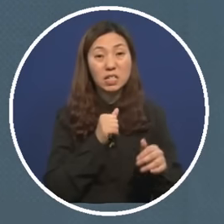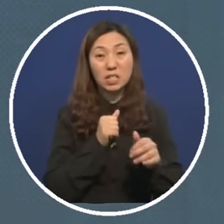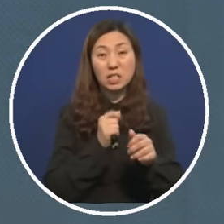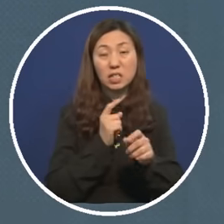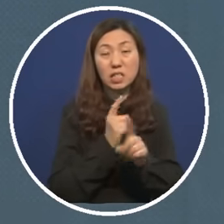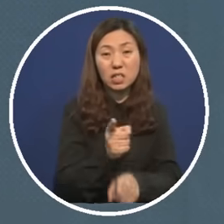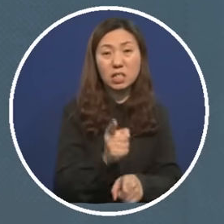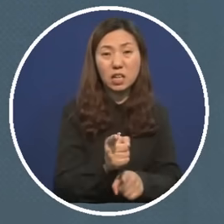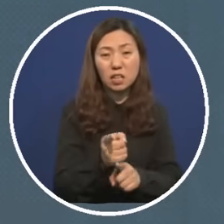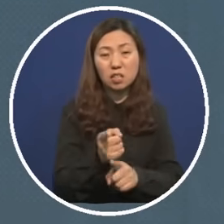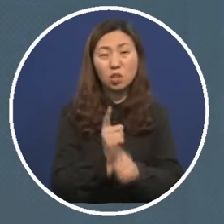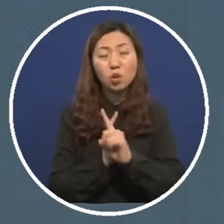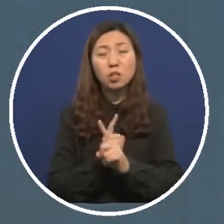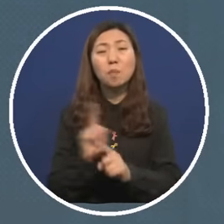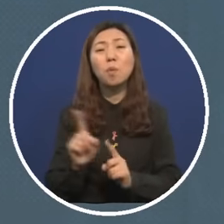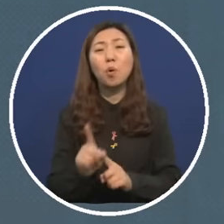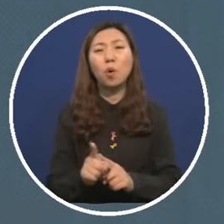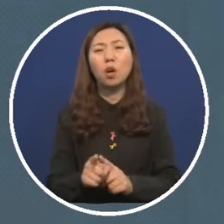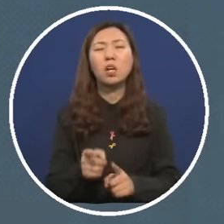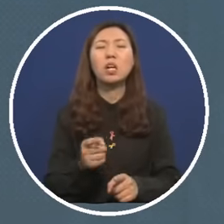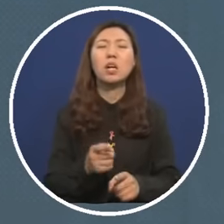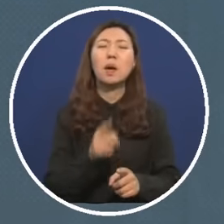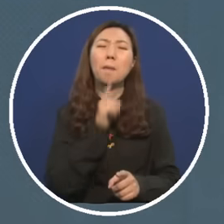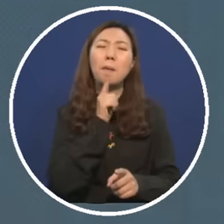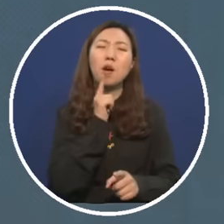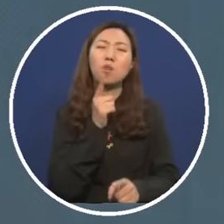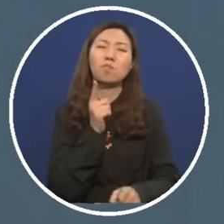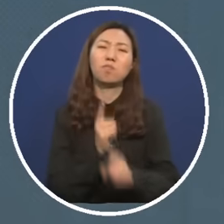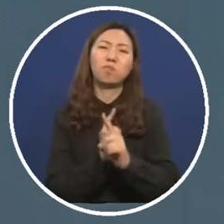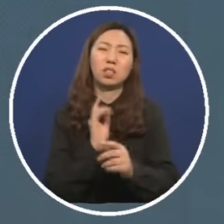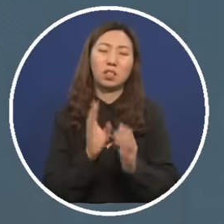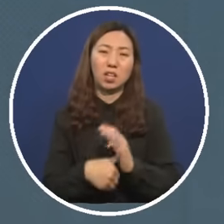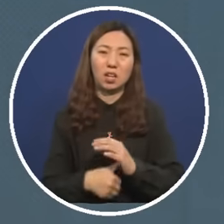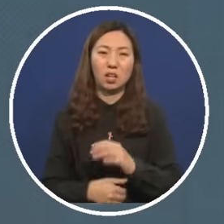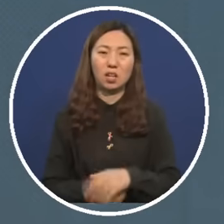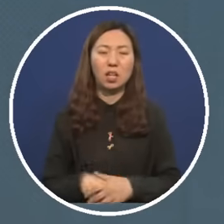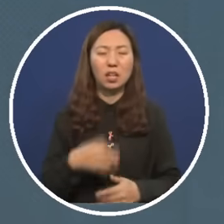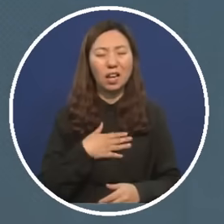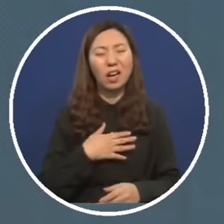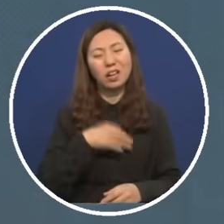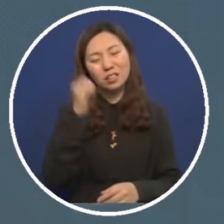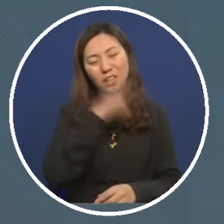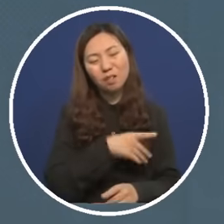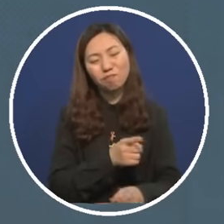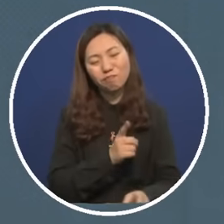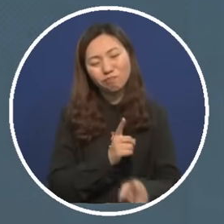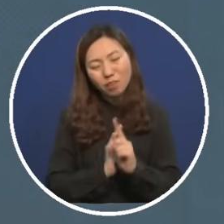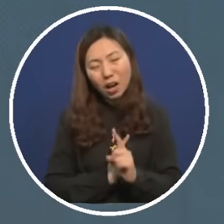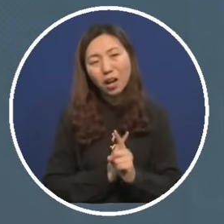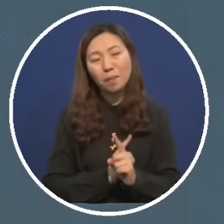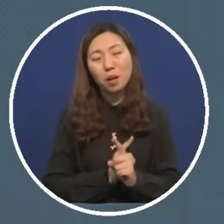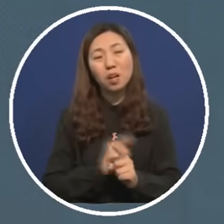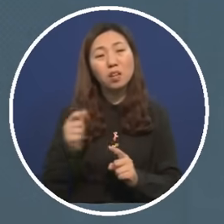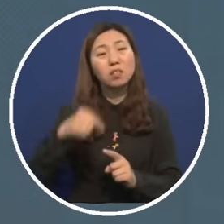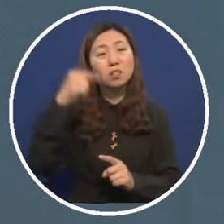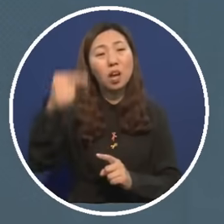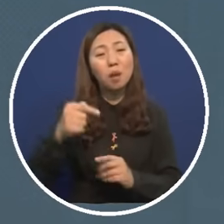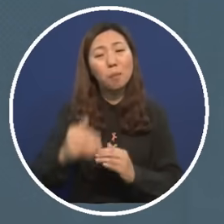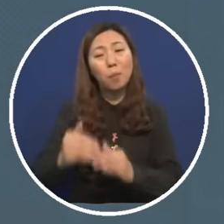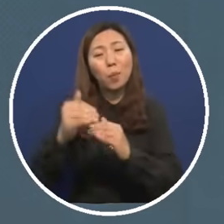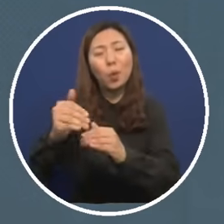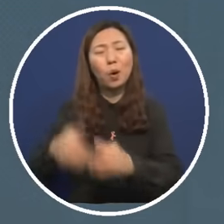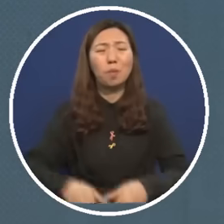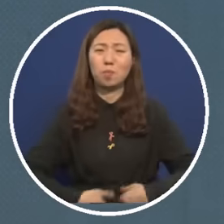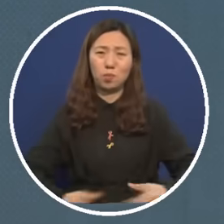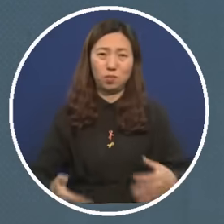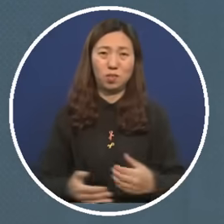졌을 때 나오는 행동. 졌을 때. 그러니까 내가 졌버리면 말로 졌버리면 지가 그 다음 단계로 수순을 밟을